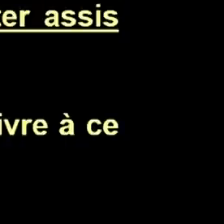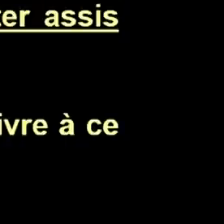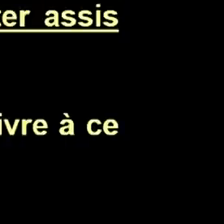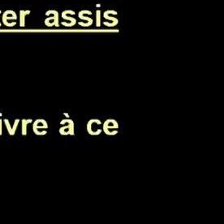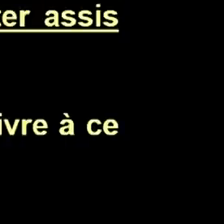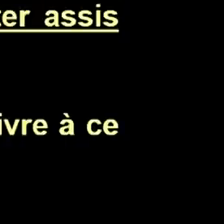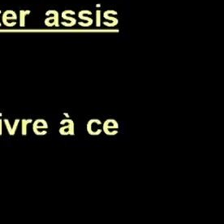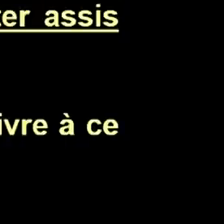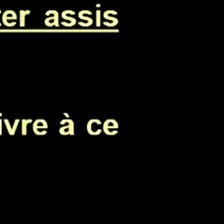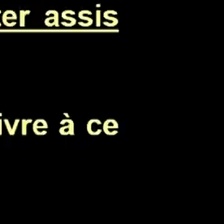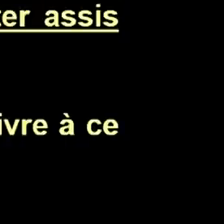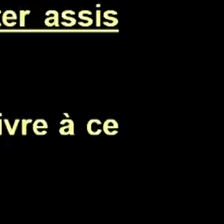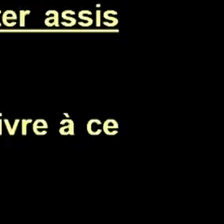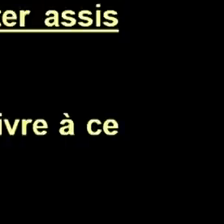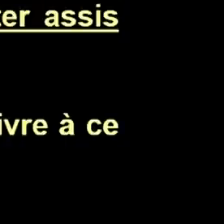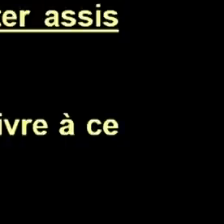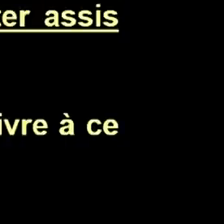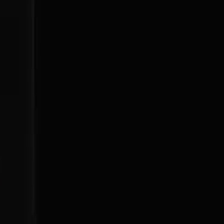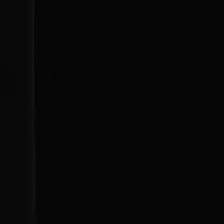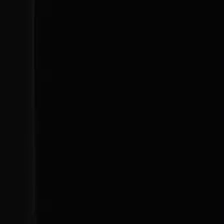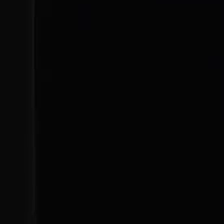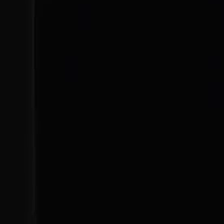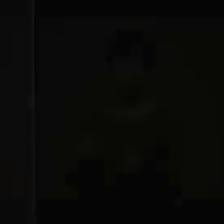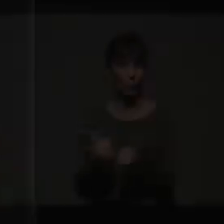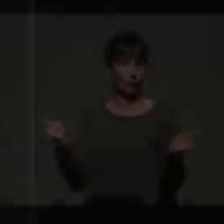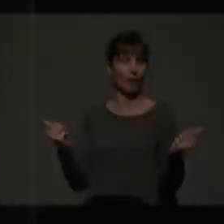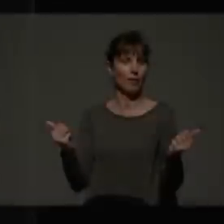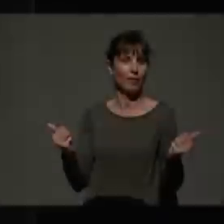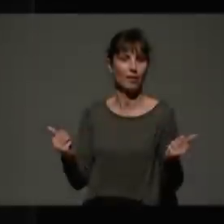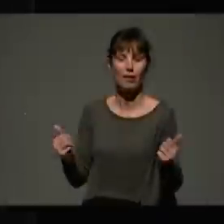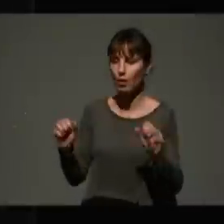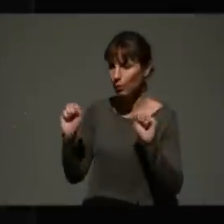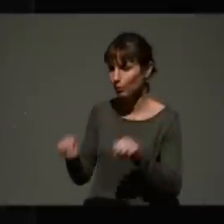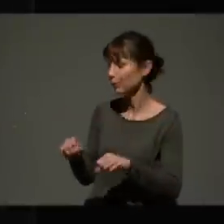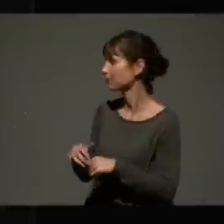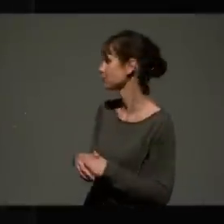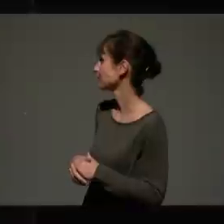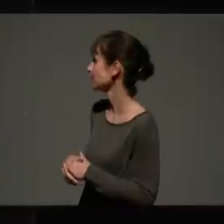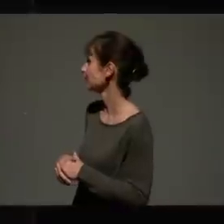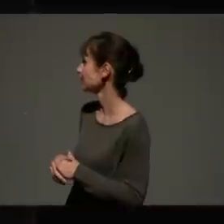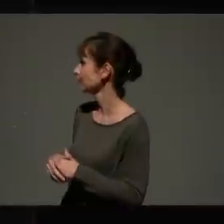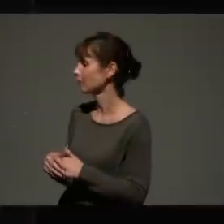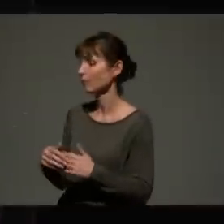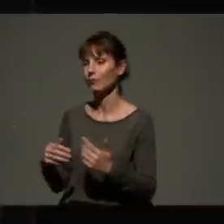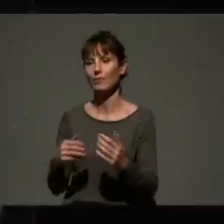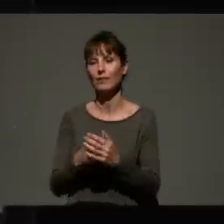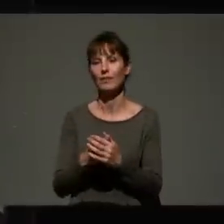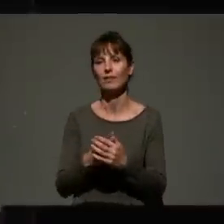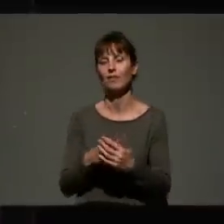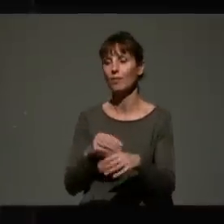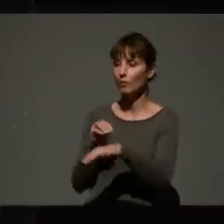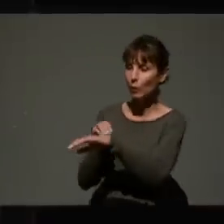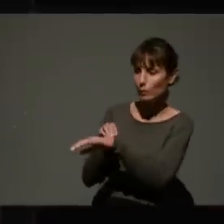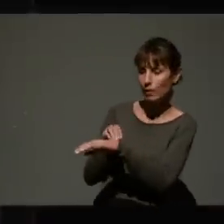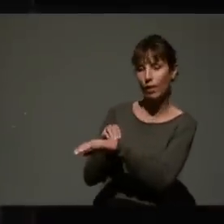physique, même à des gens qui ont été malades ou qui sortent d'une maladie chronique, que vous êtes attaquable plus qu'en leur conseillant une